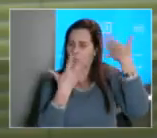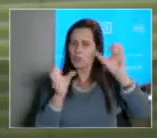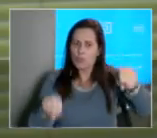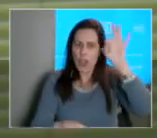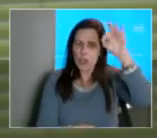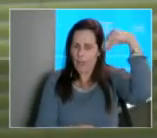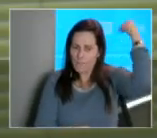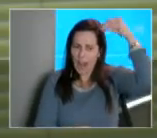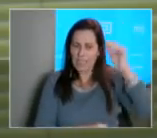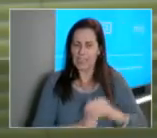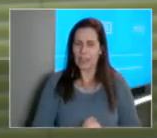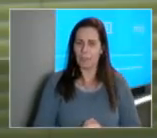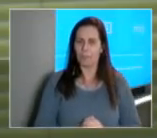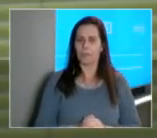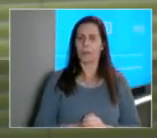של הפלסטין.